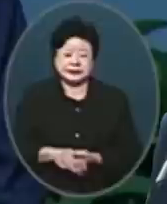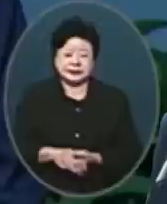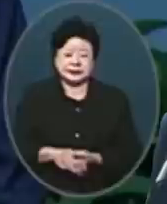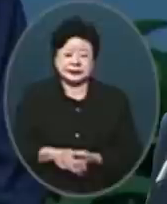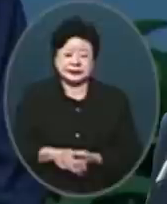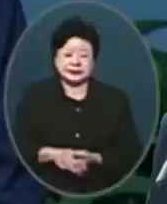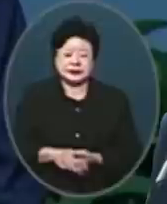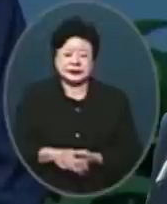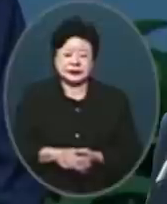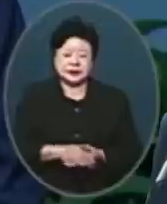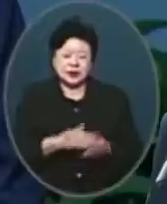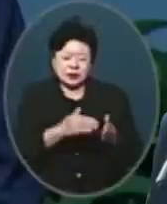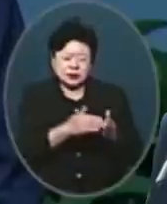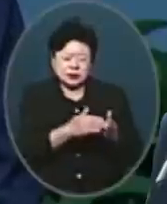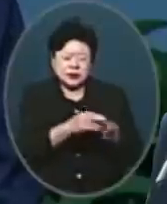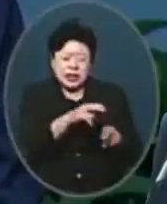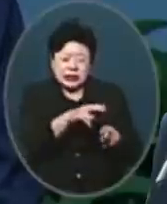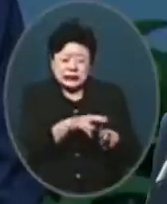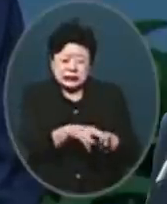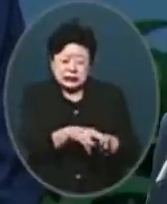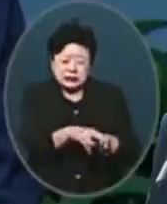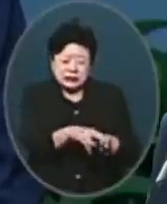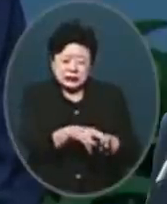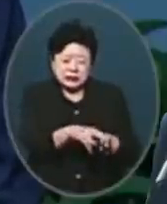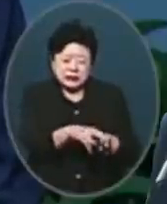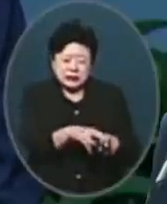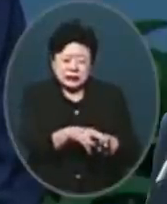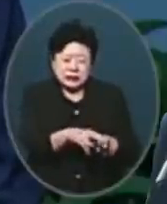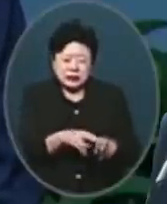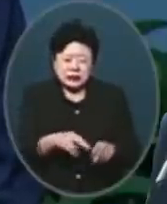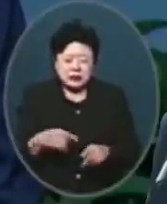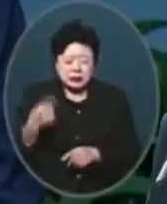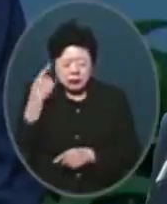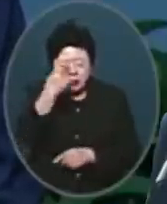한주 구석에 가서 앉아서 머리를